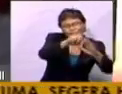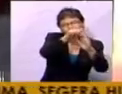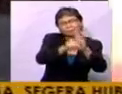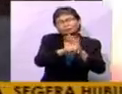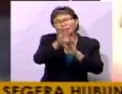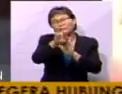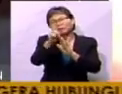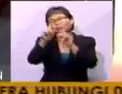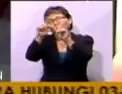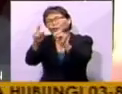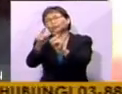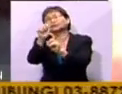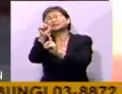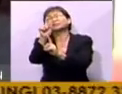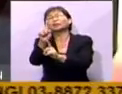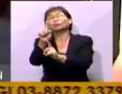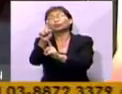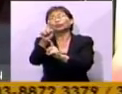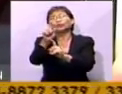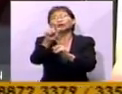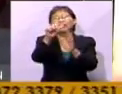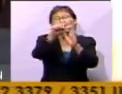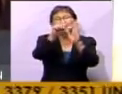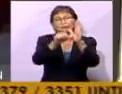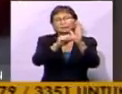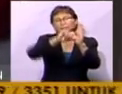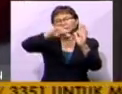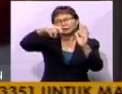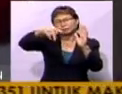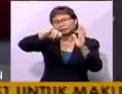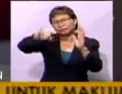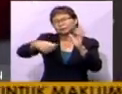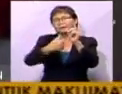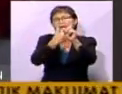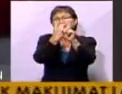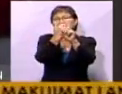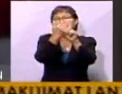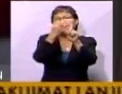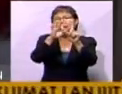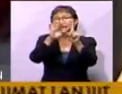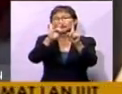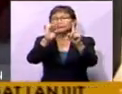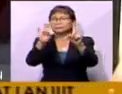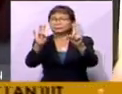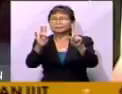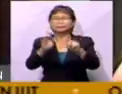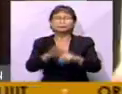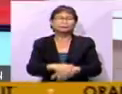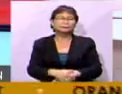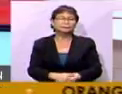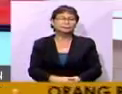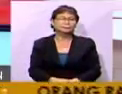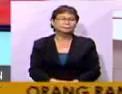41, Kurungan 1, Akta Pengangkutan Jalan 1987.